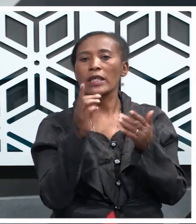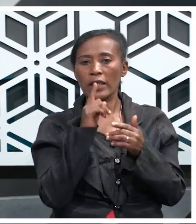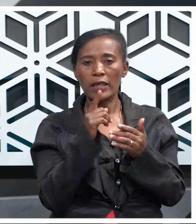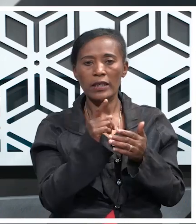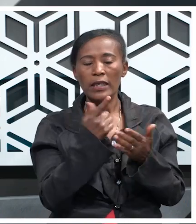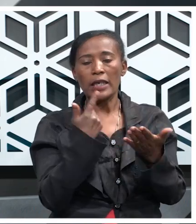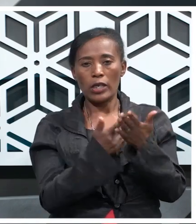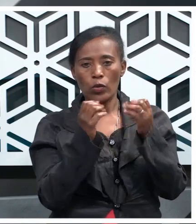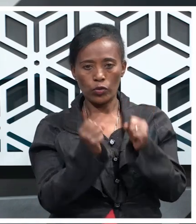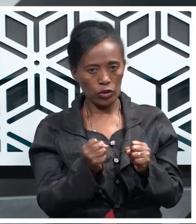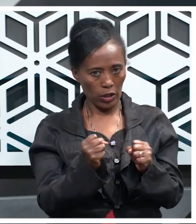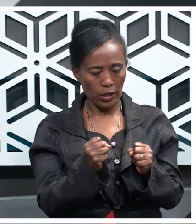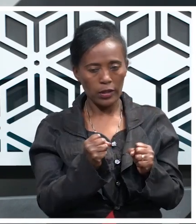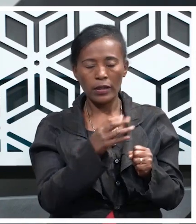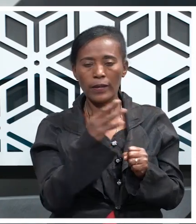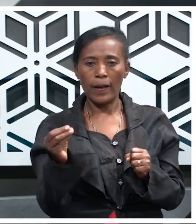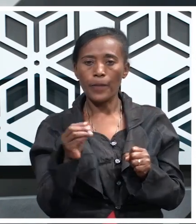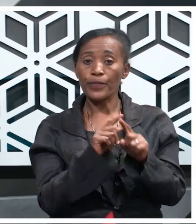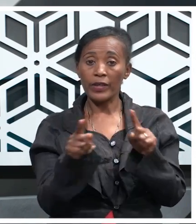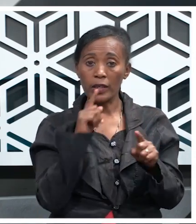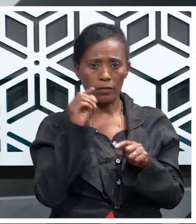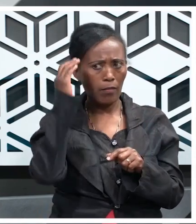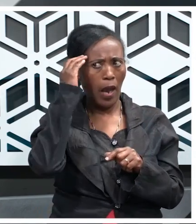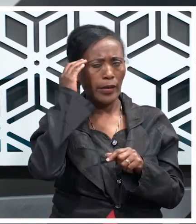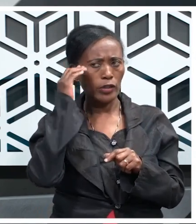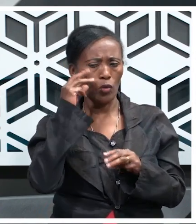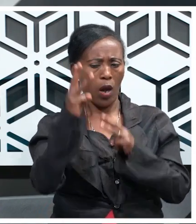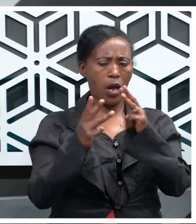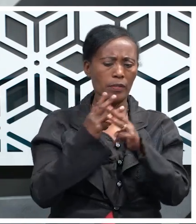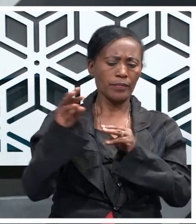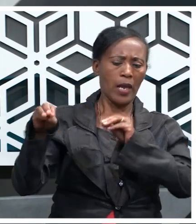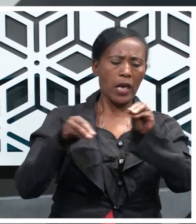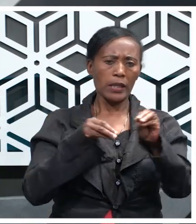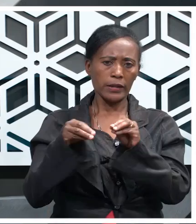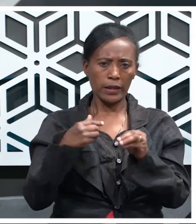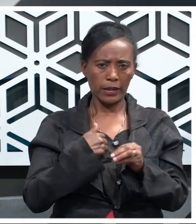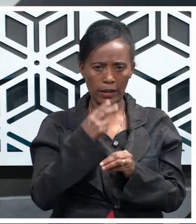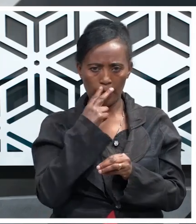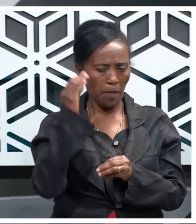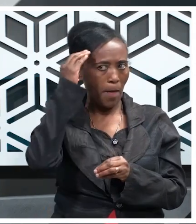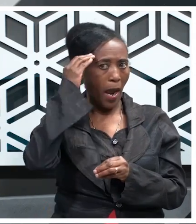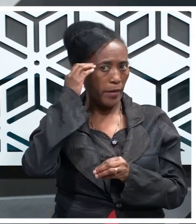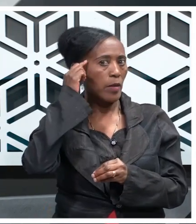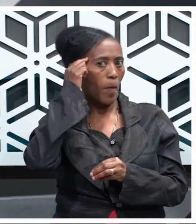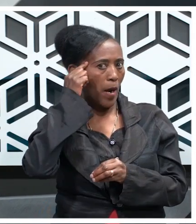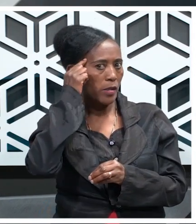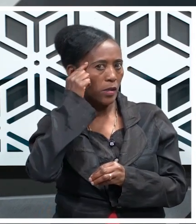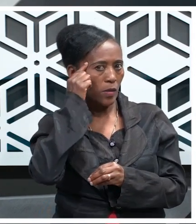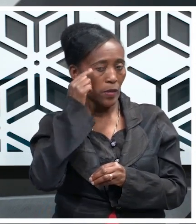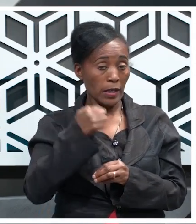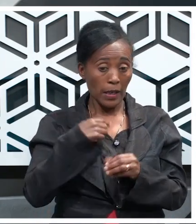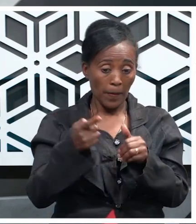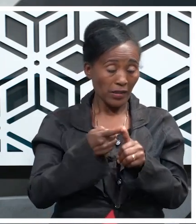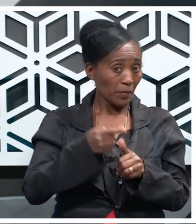የተወሰነ ነገር ሊያደርግ ይችላል የፊዚካልሽ እንትን መኖር ግን ማይንድሽ ነው አለምን የሚያንቀሳቅሰው ስለዚህ እኔ በማይንድ ነው የማስበው